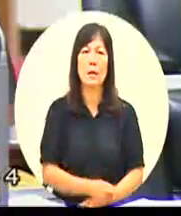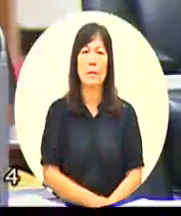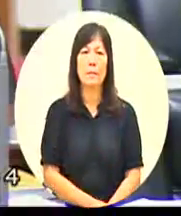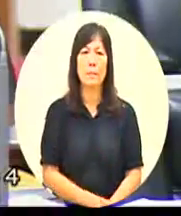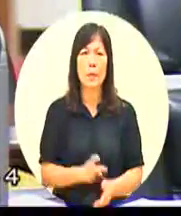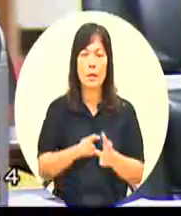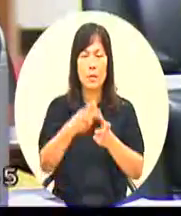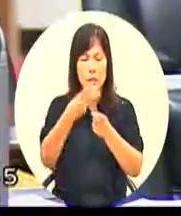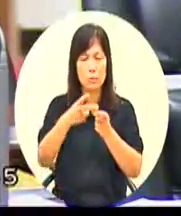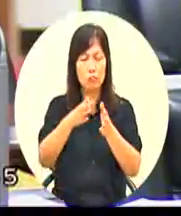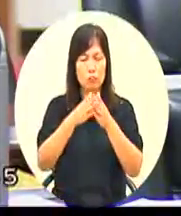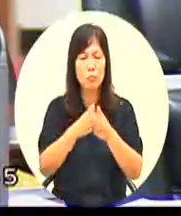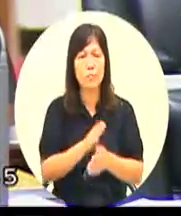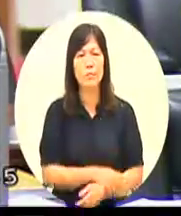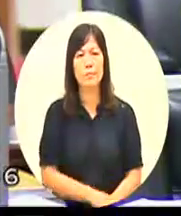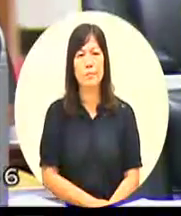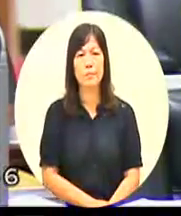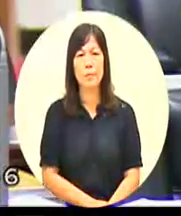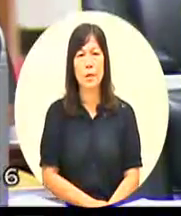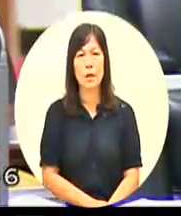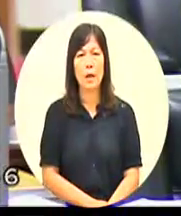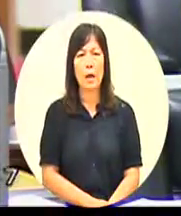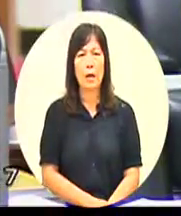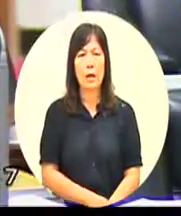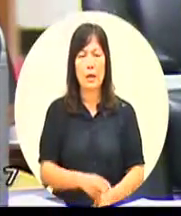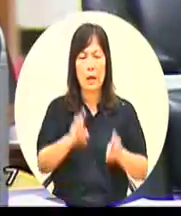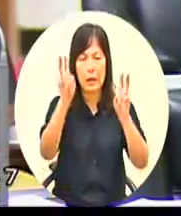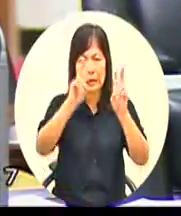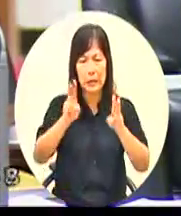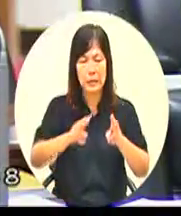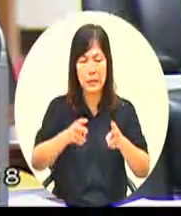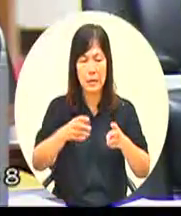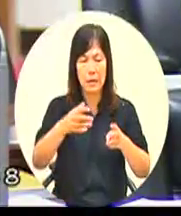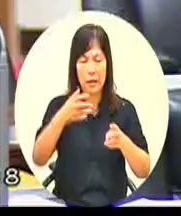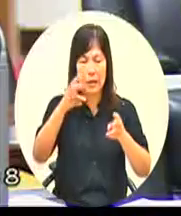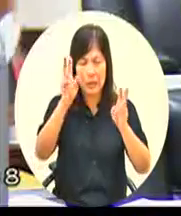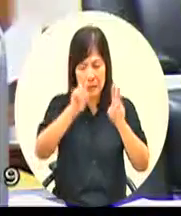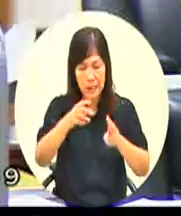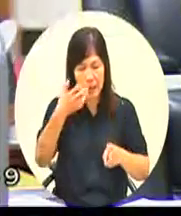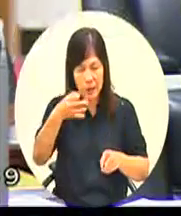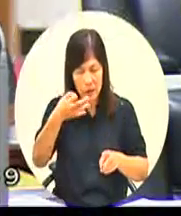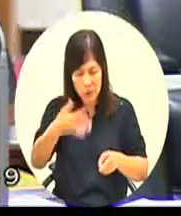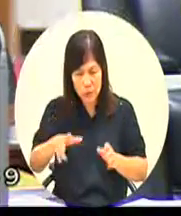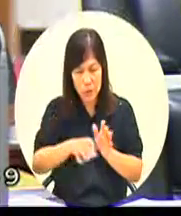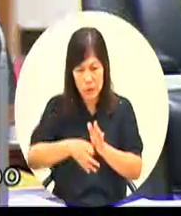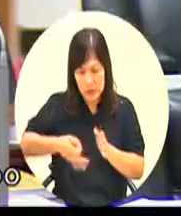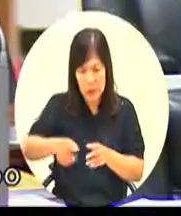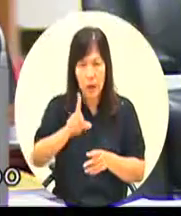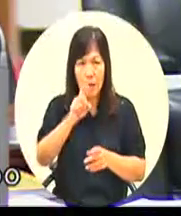那再给2分钟， 水电也缴不起呀，哈，到这个晚上的时